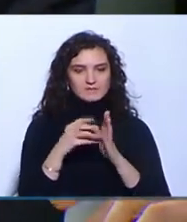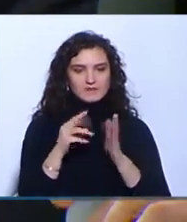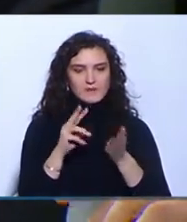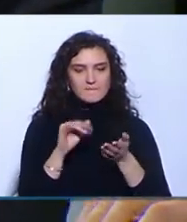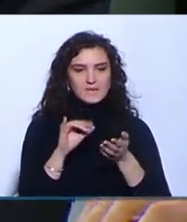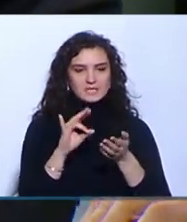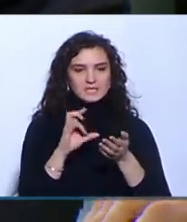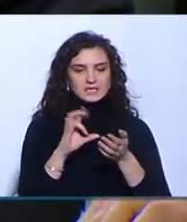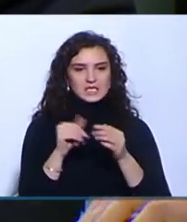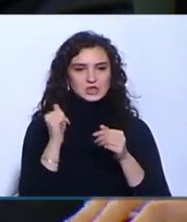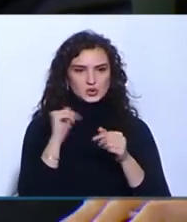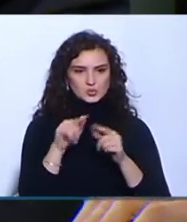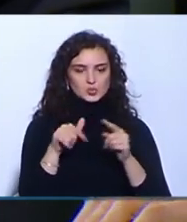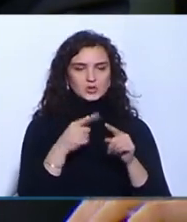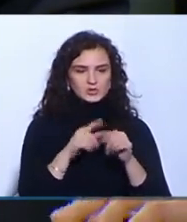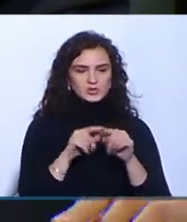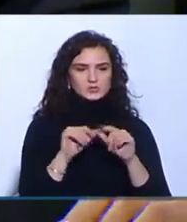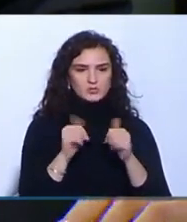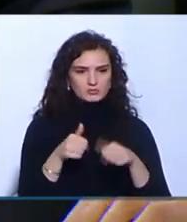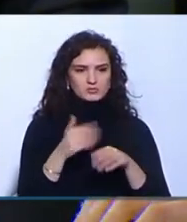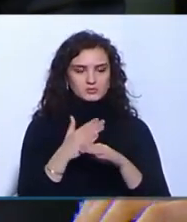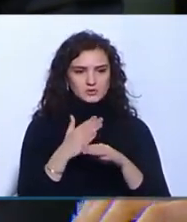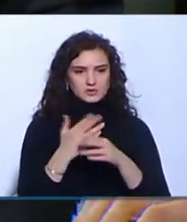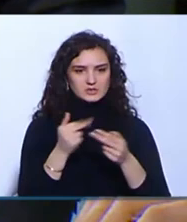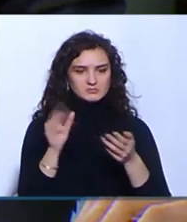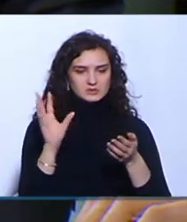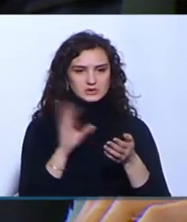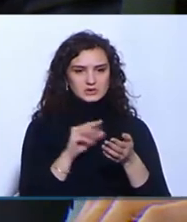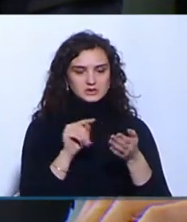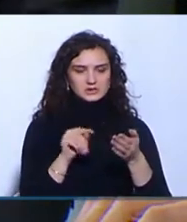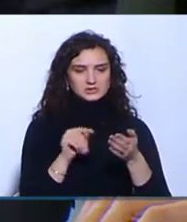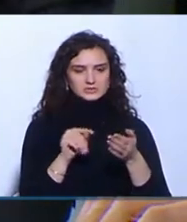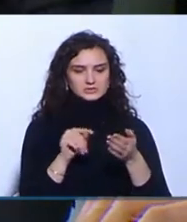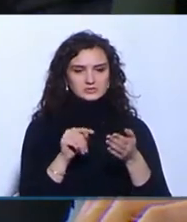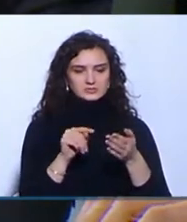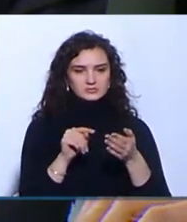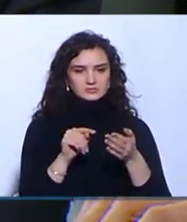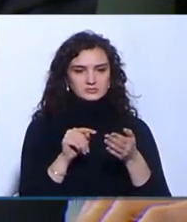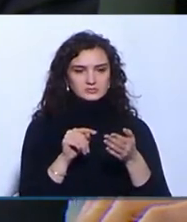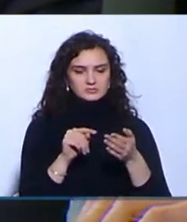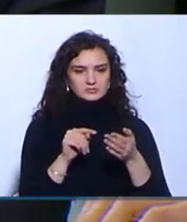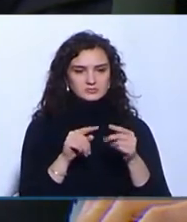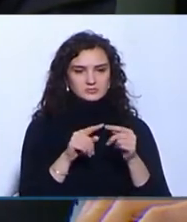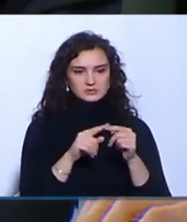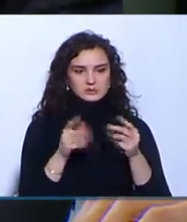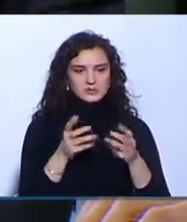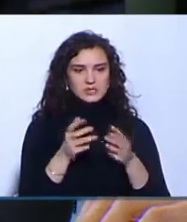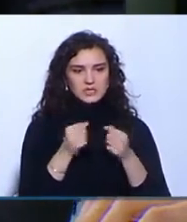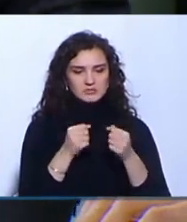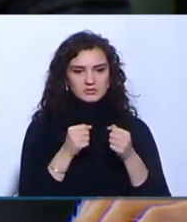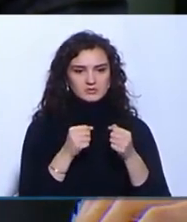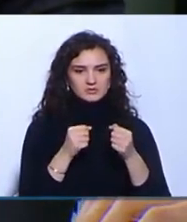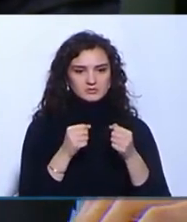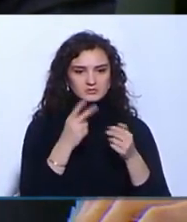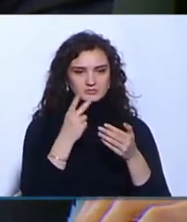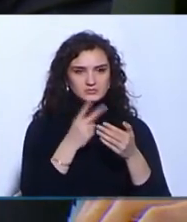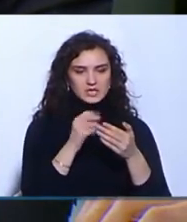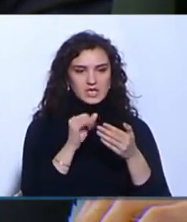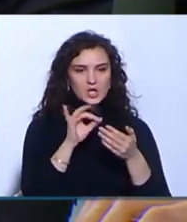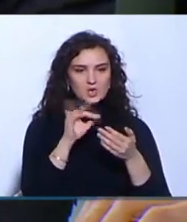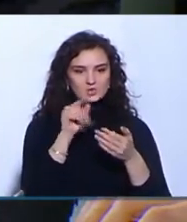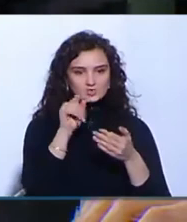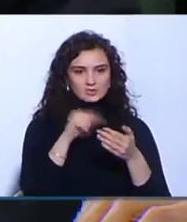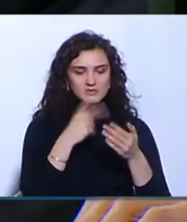პანკრეასის უკან. არის ესეთი მეთოდები. თლიანად ელენტის არტერიის გასწრივ იღებენ მთელ ლიმფურ კვანძებს. ჩამოდიან აორტის მე